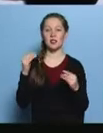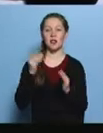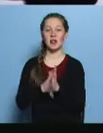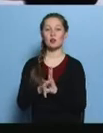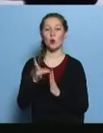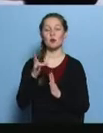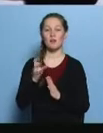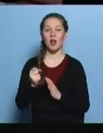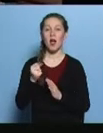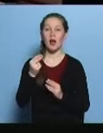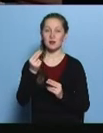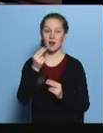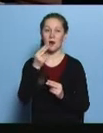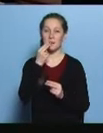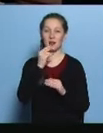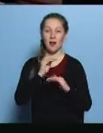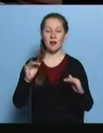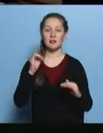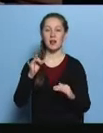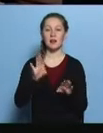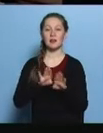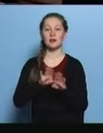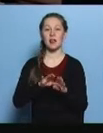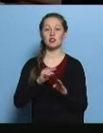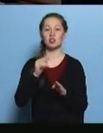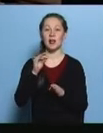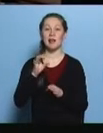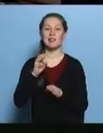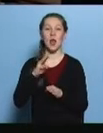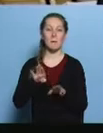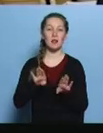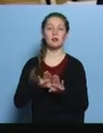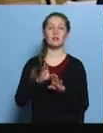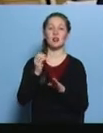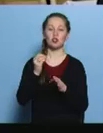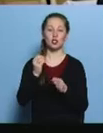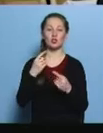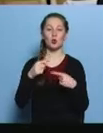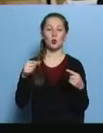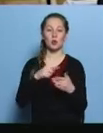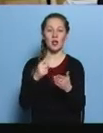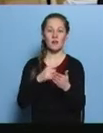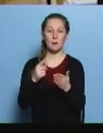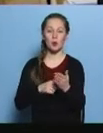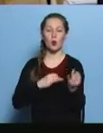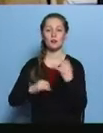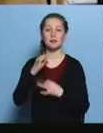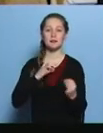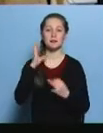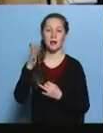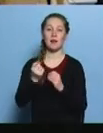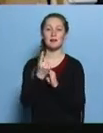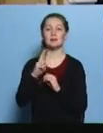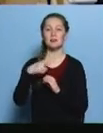лечение больных с сахарным диабетом, рост фонда заработной платы бюджетникам. Второе чтение бюджета назначено на 11 декабря. Среди